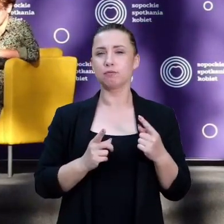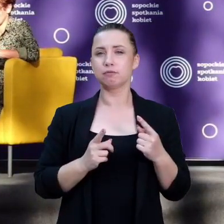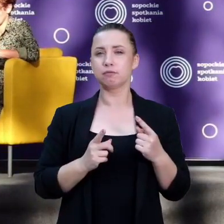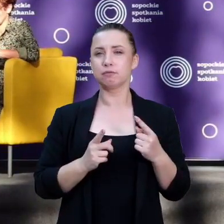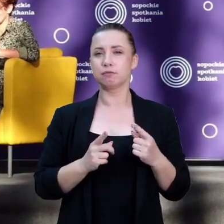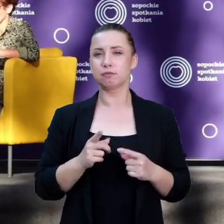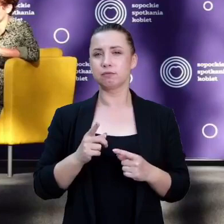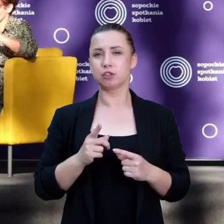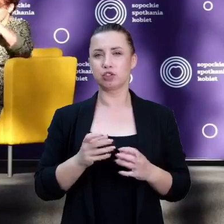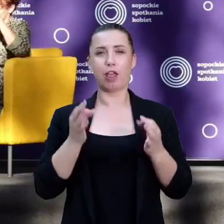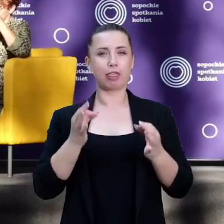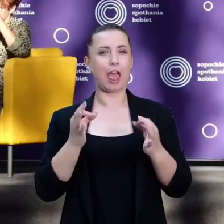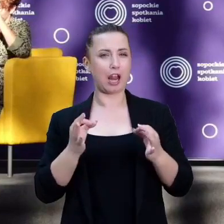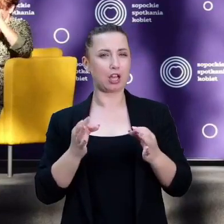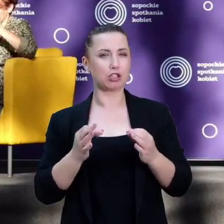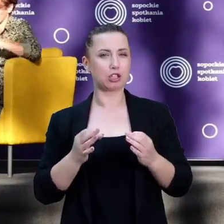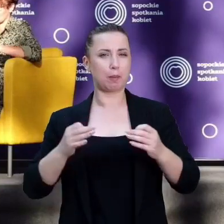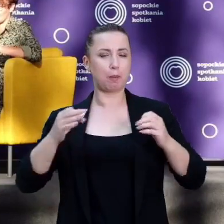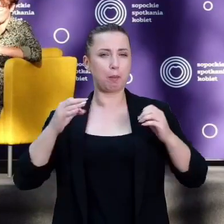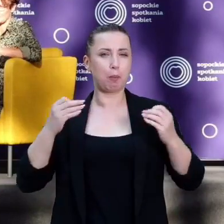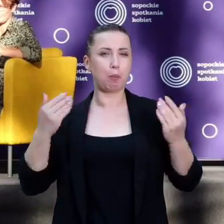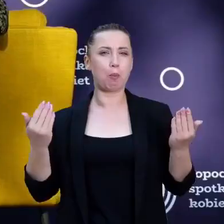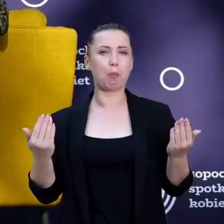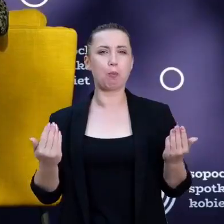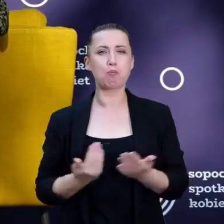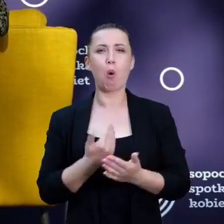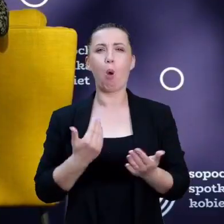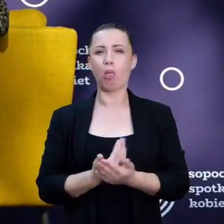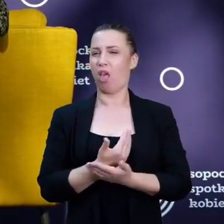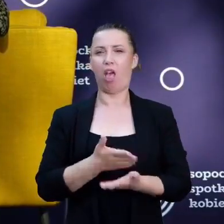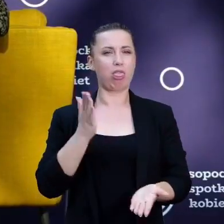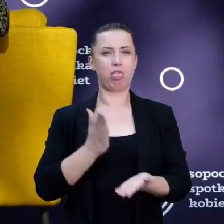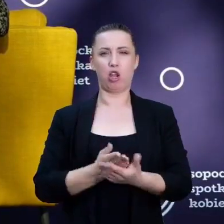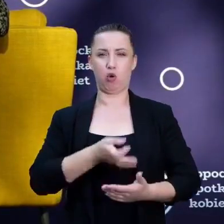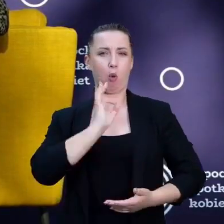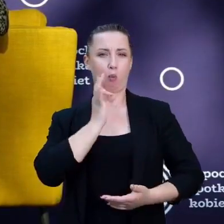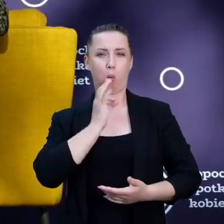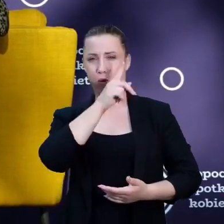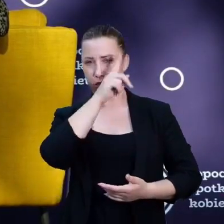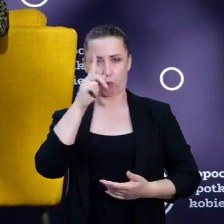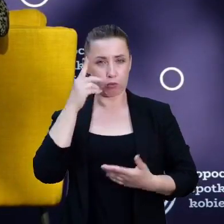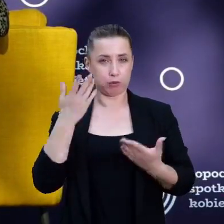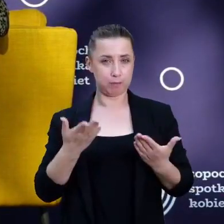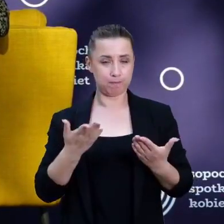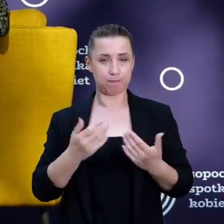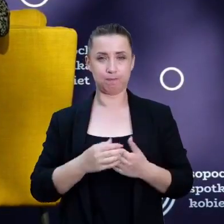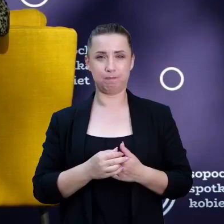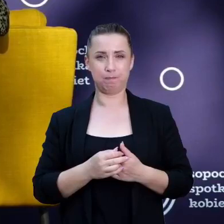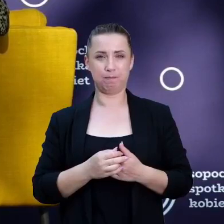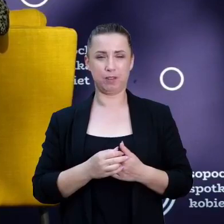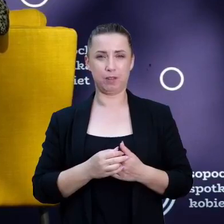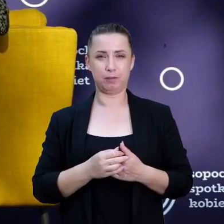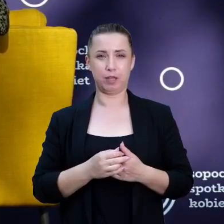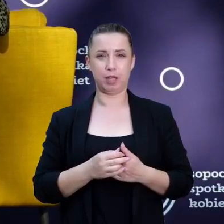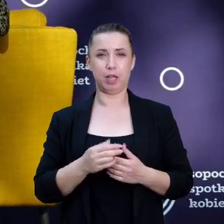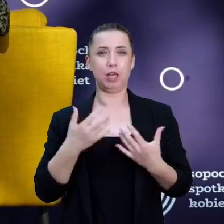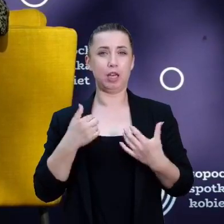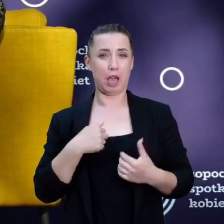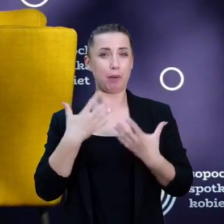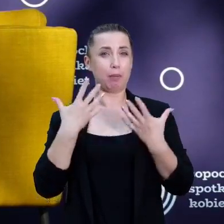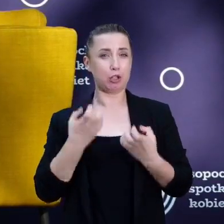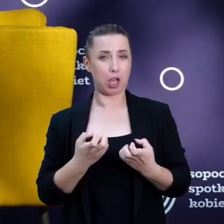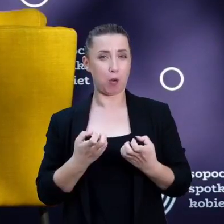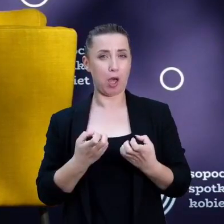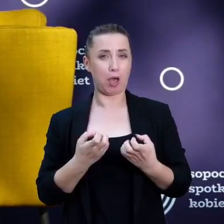panuje kult młodości, nie do końca uzasadniony. Myślę. I chciałam zacząć od takich